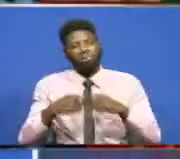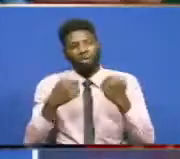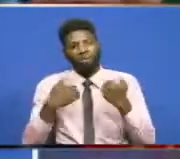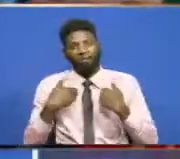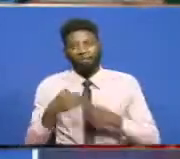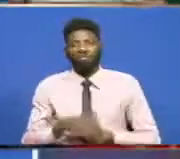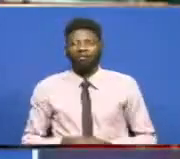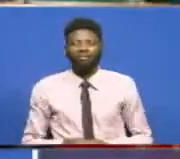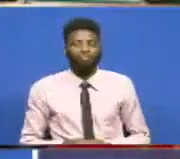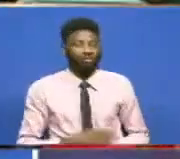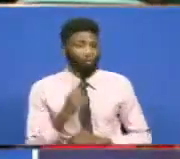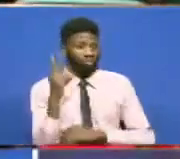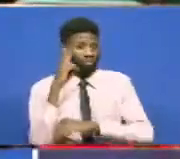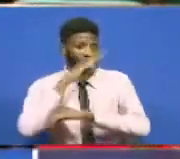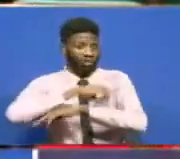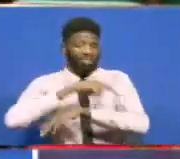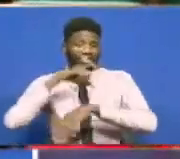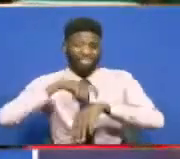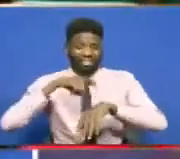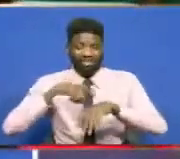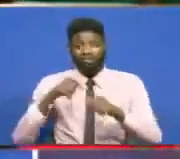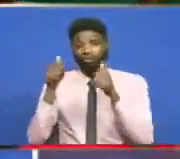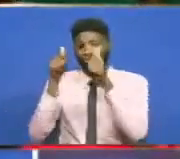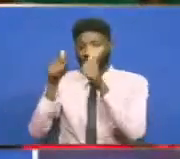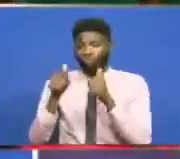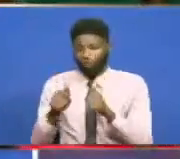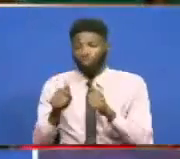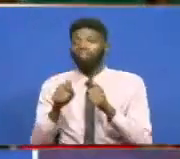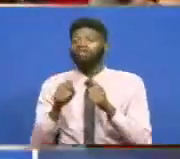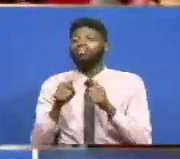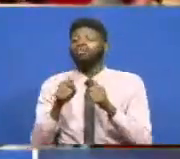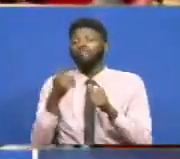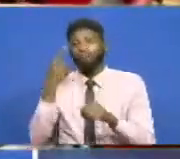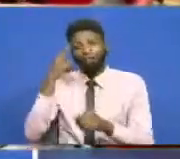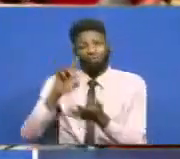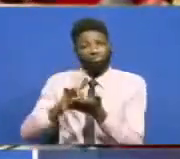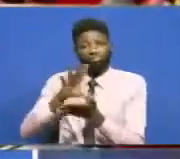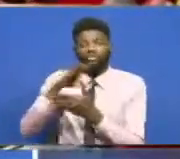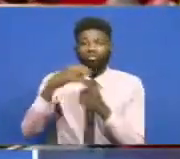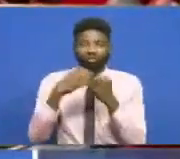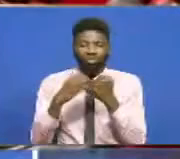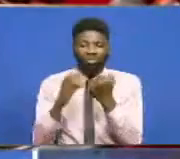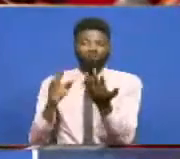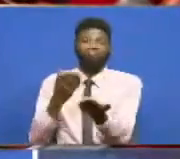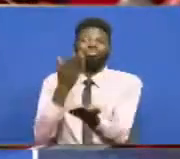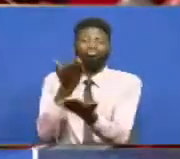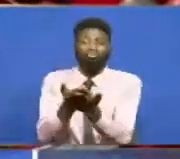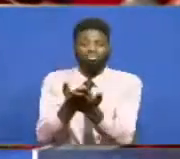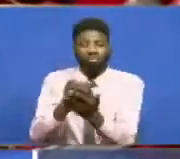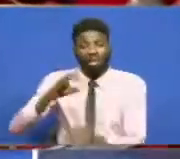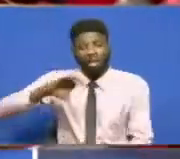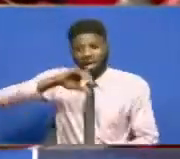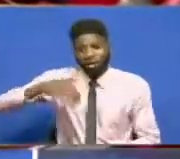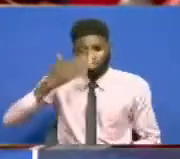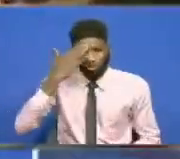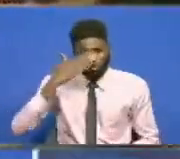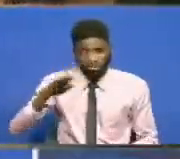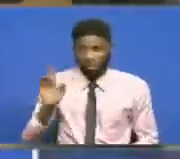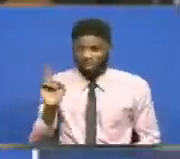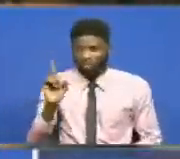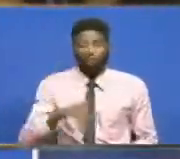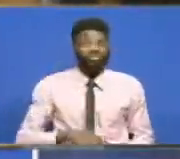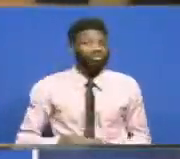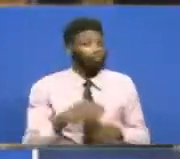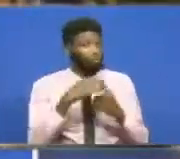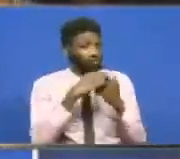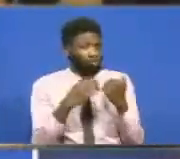Siku mbili baada ya ilani ya hoja kumng’atua mamlakani gavana wa Nairobi Mike Sonko kuwasilishwa katika bunge la kaunti ya Nairobi, Sonko amewajibu wanachama wa